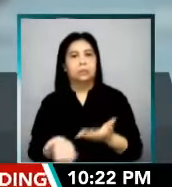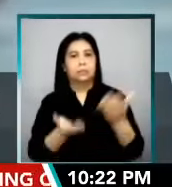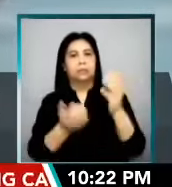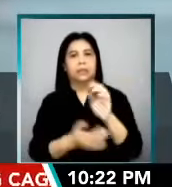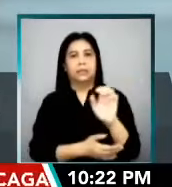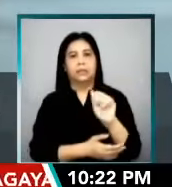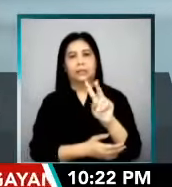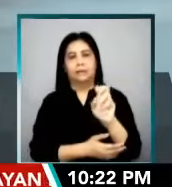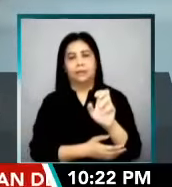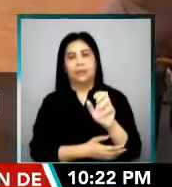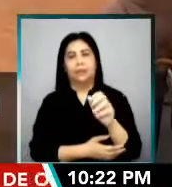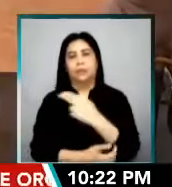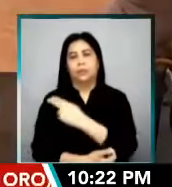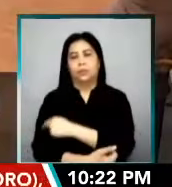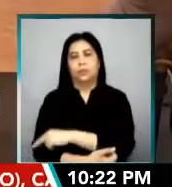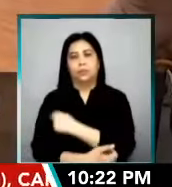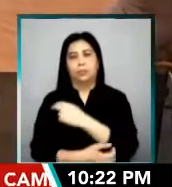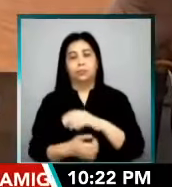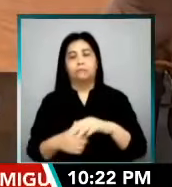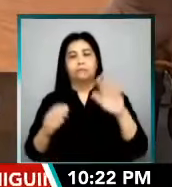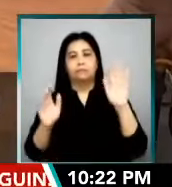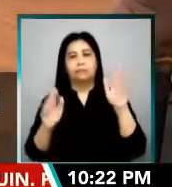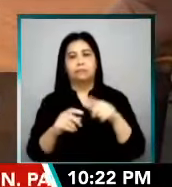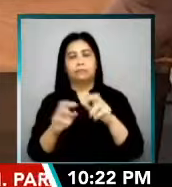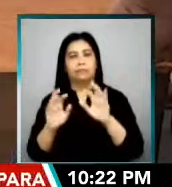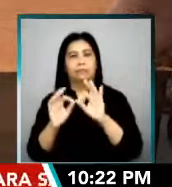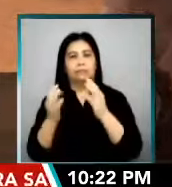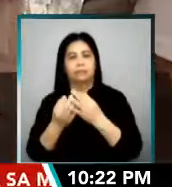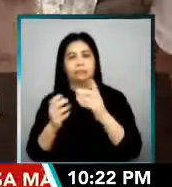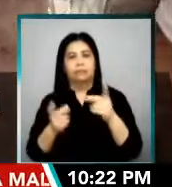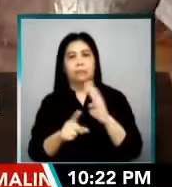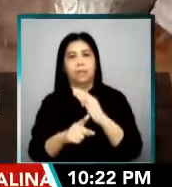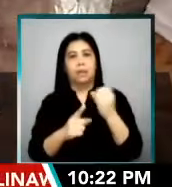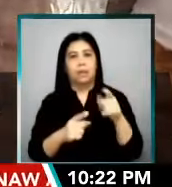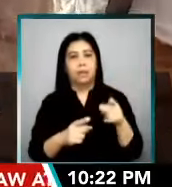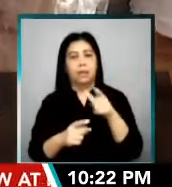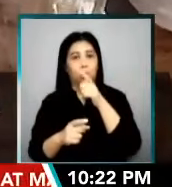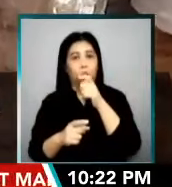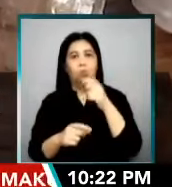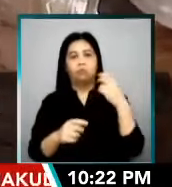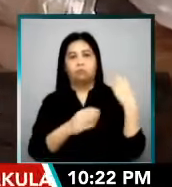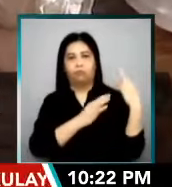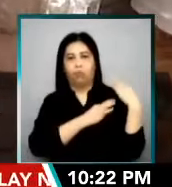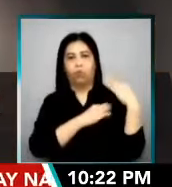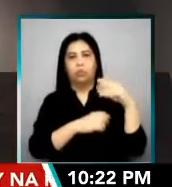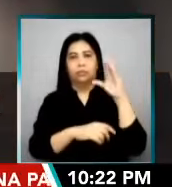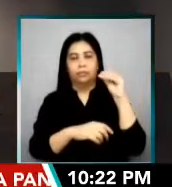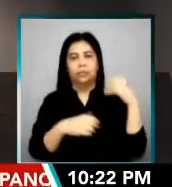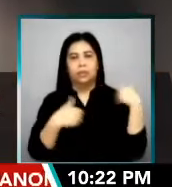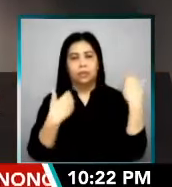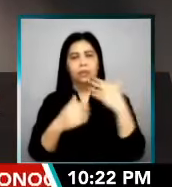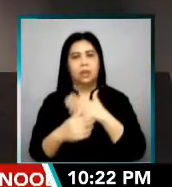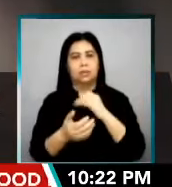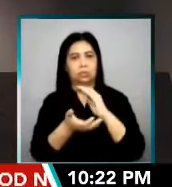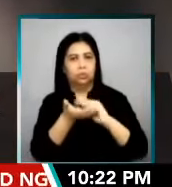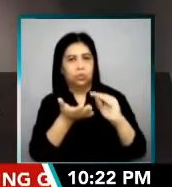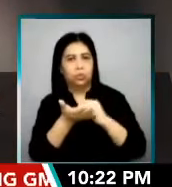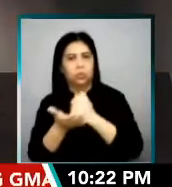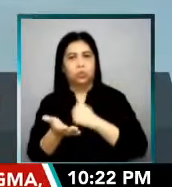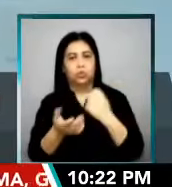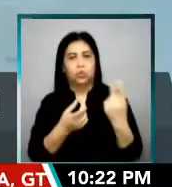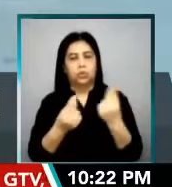Medical Center. Isinuko naman ang kanyang mga magulang sa barangay ang nanakit na menor de edad. Humingi siya ng tawad sa nagawa.